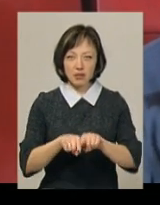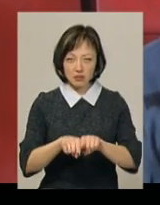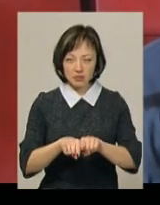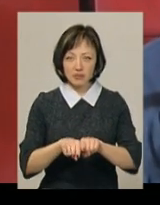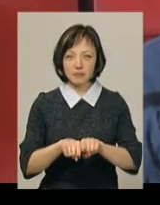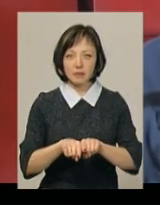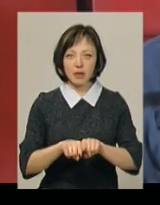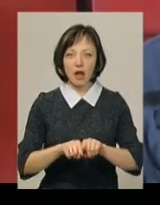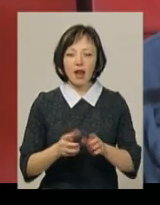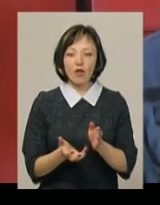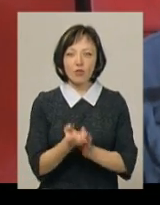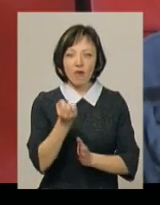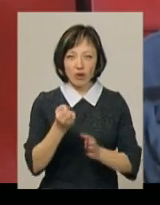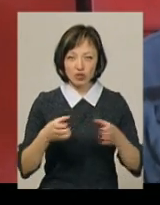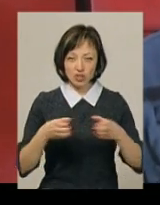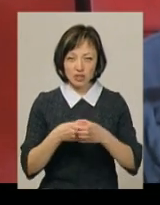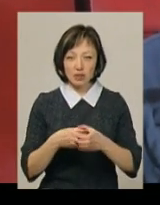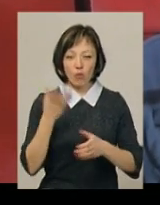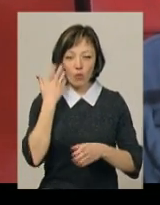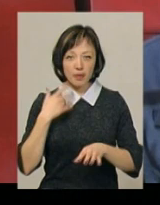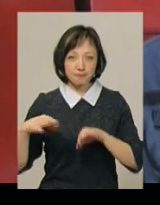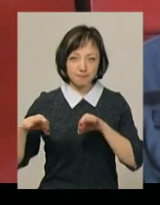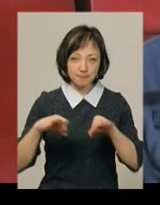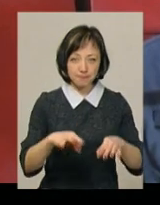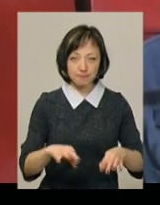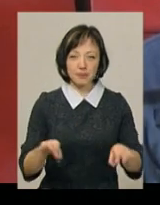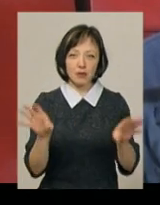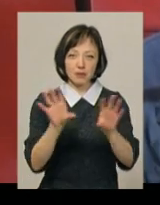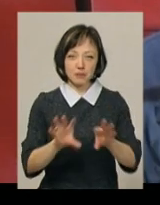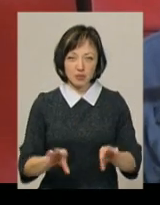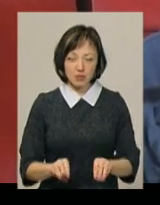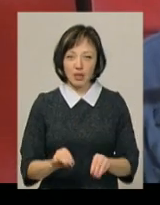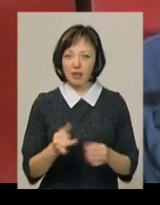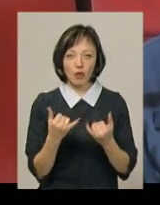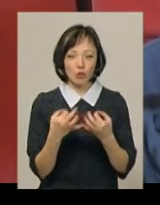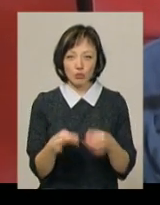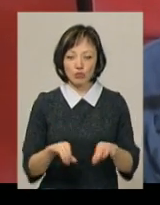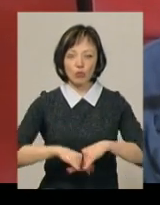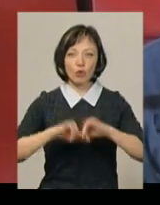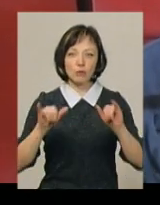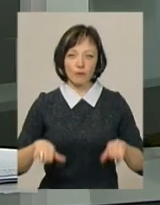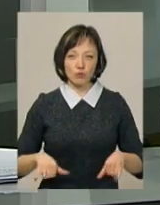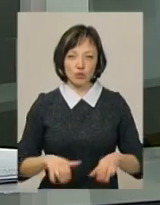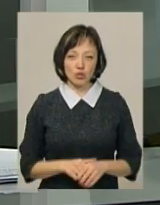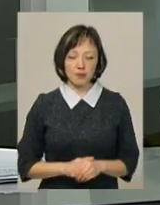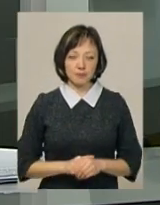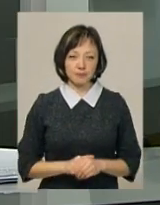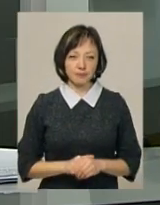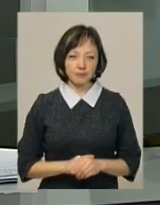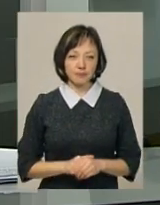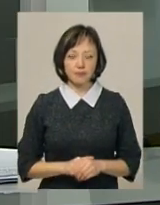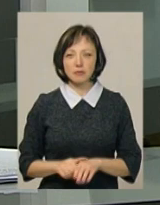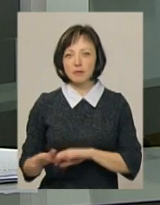частини. По прибуттю до місця пожежі, пожежу було ліквідовано та не допущено розповсюдження.